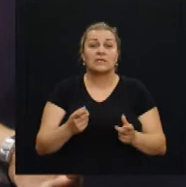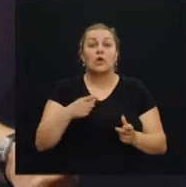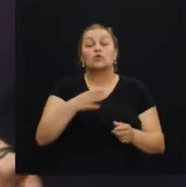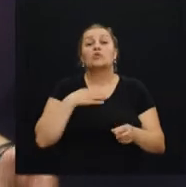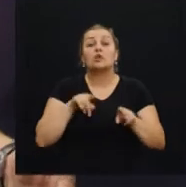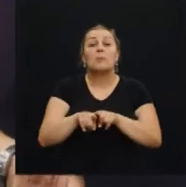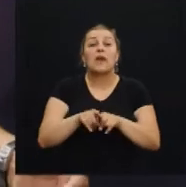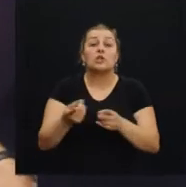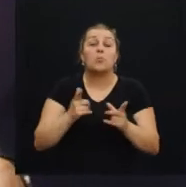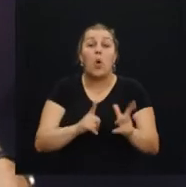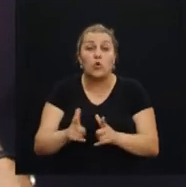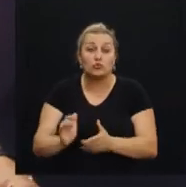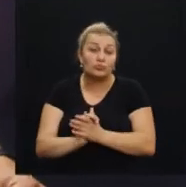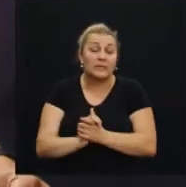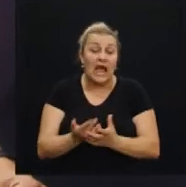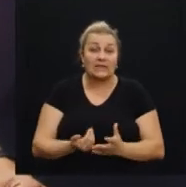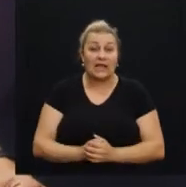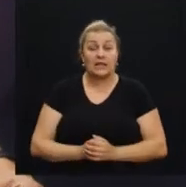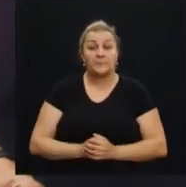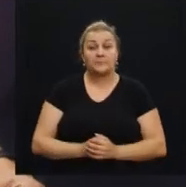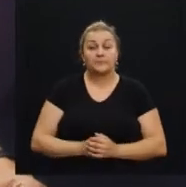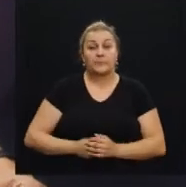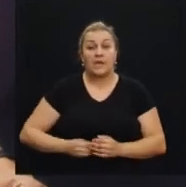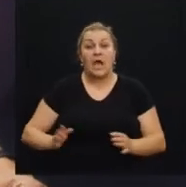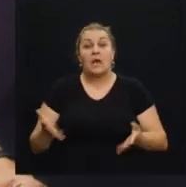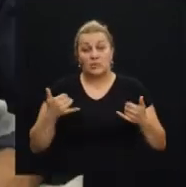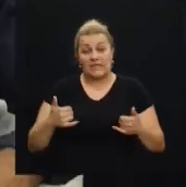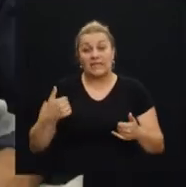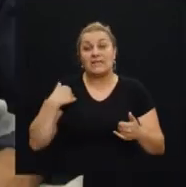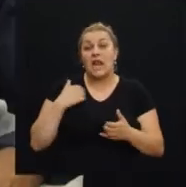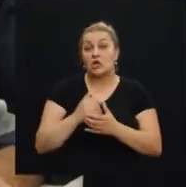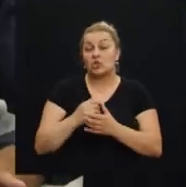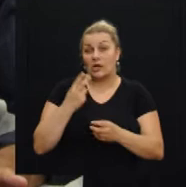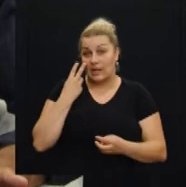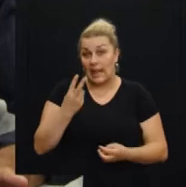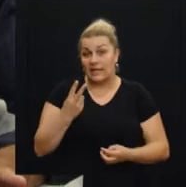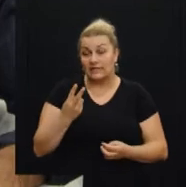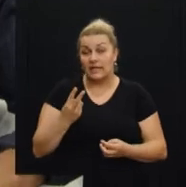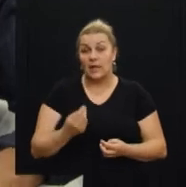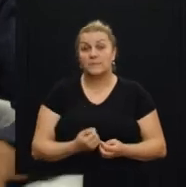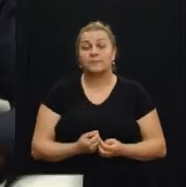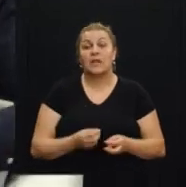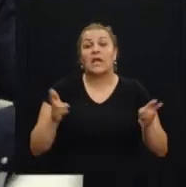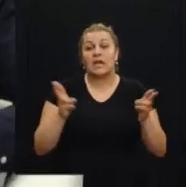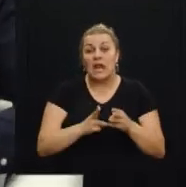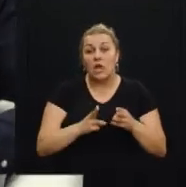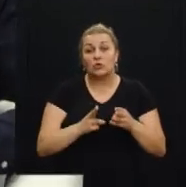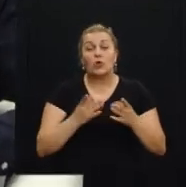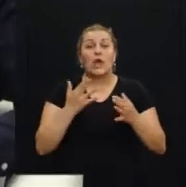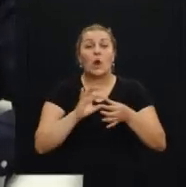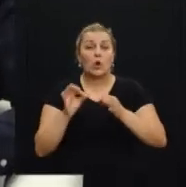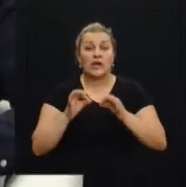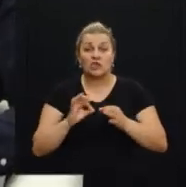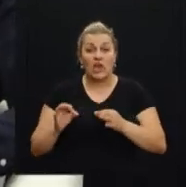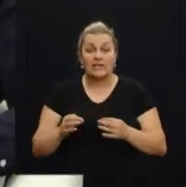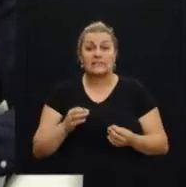naša braća po oružju, prijatelji. Da, ajmo sad za naše gledatelje, satniče, kratko u nekoliko